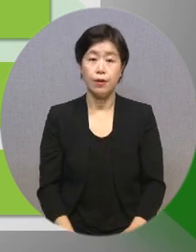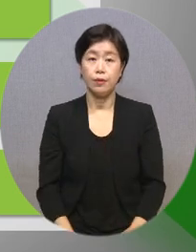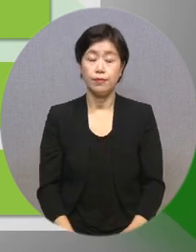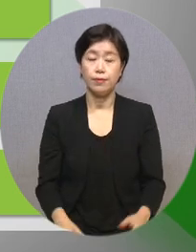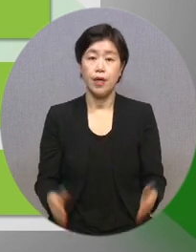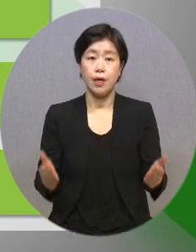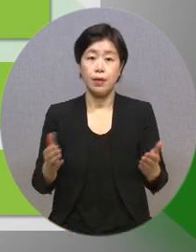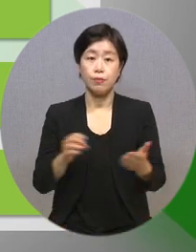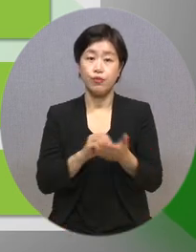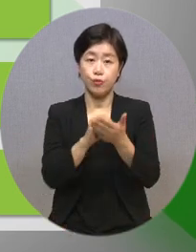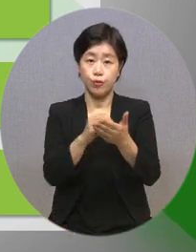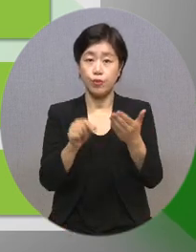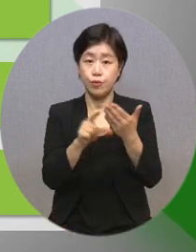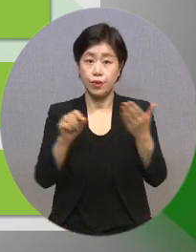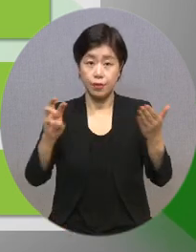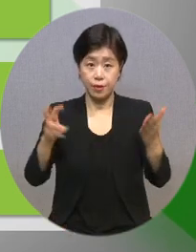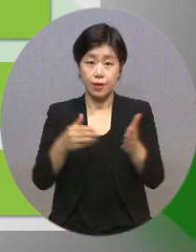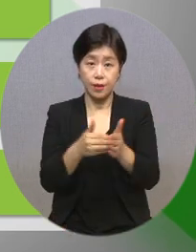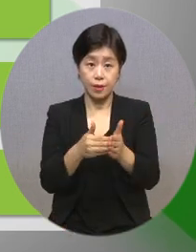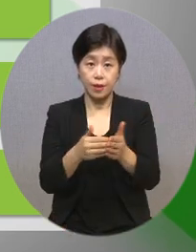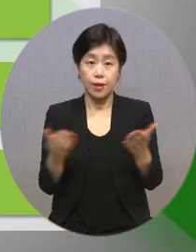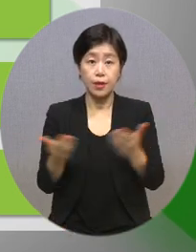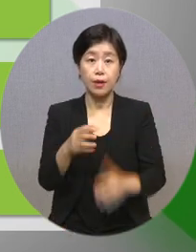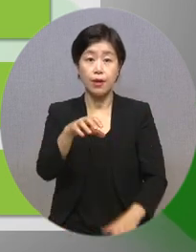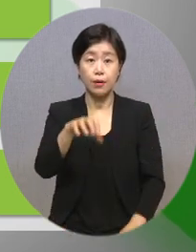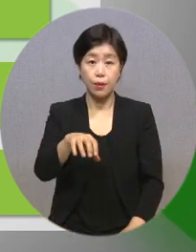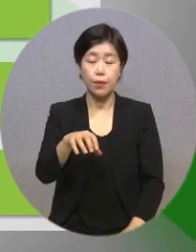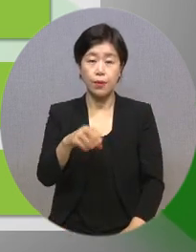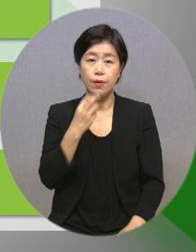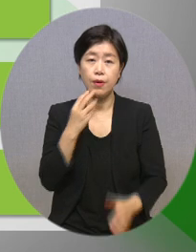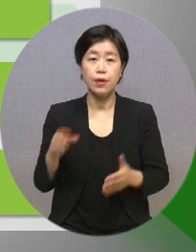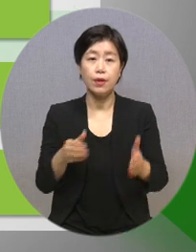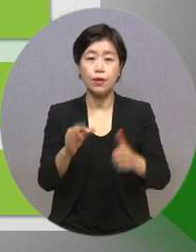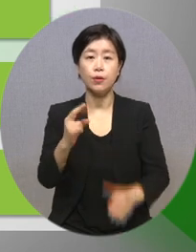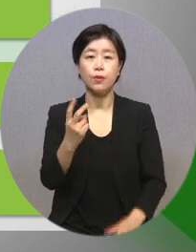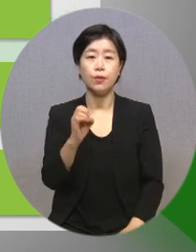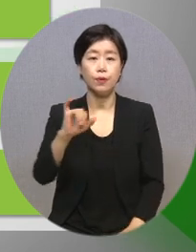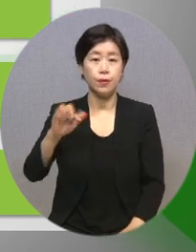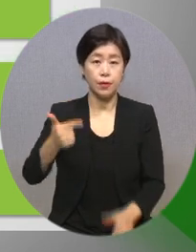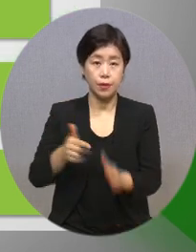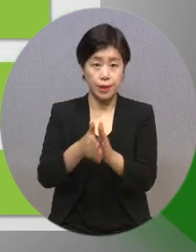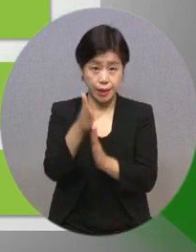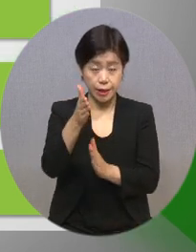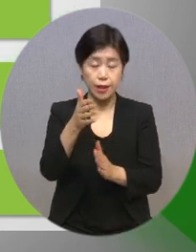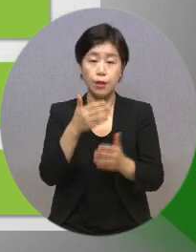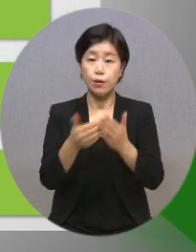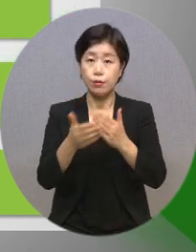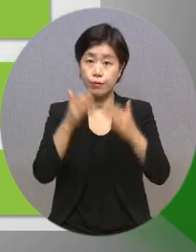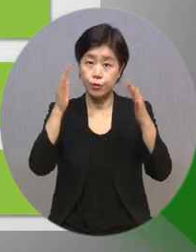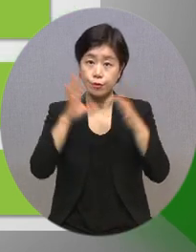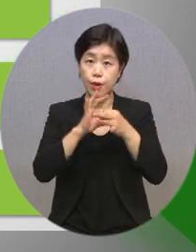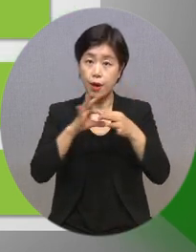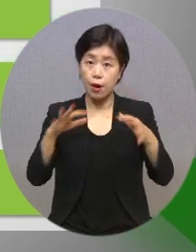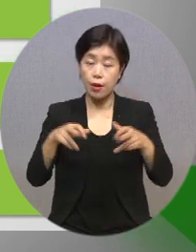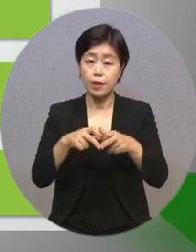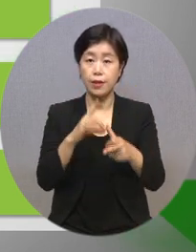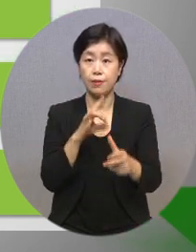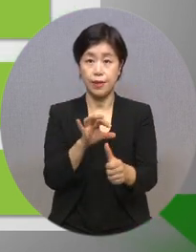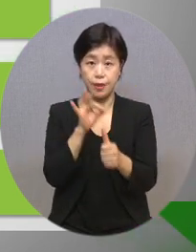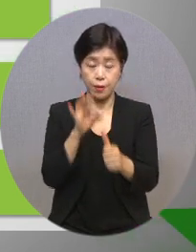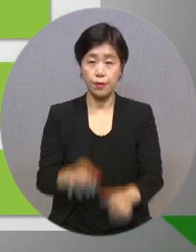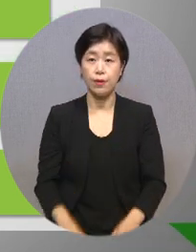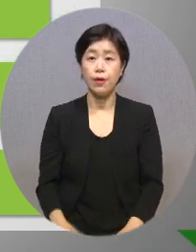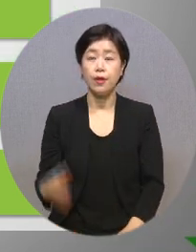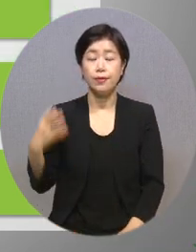30일까지며 근무지는 경기도 용인시입니다. 경력과 학력은 무관하며 장애인만 채용합니다.